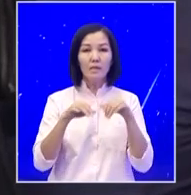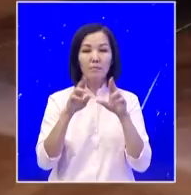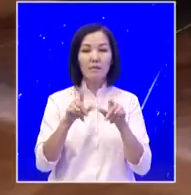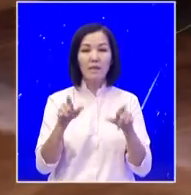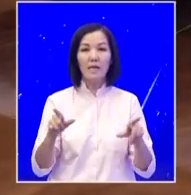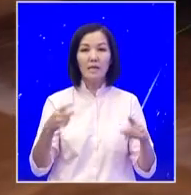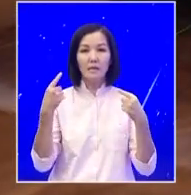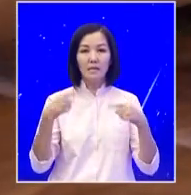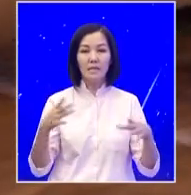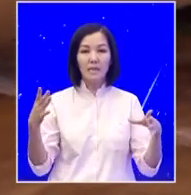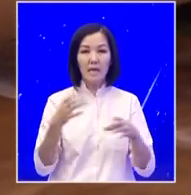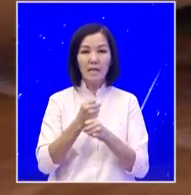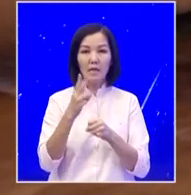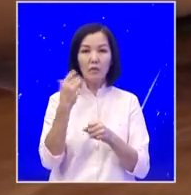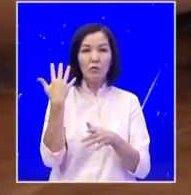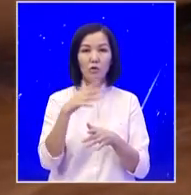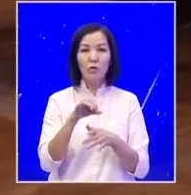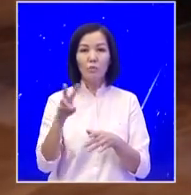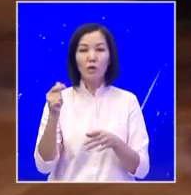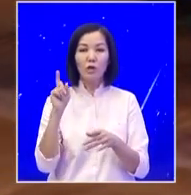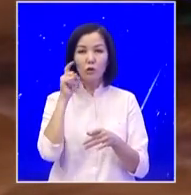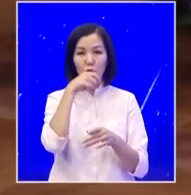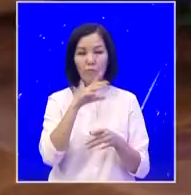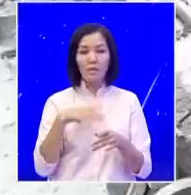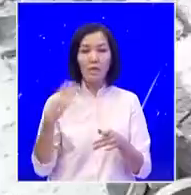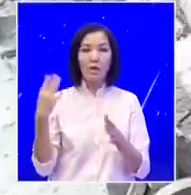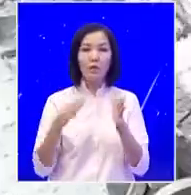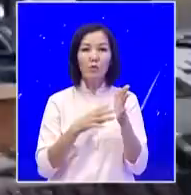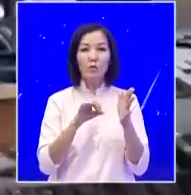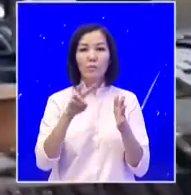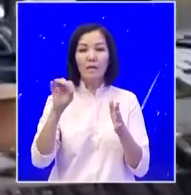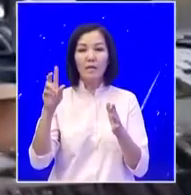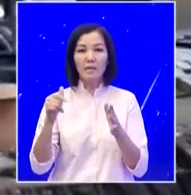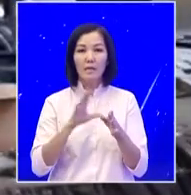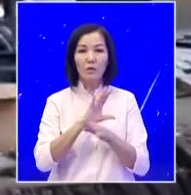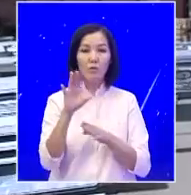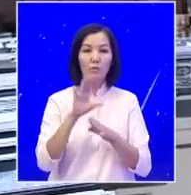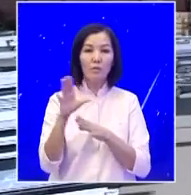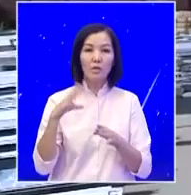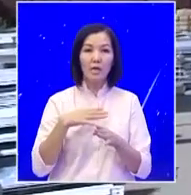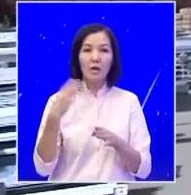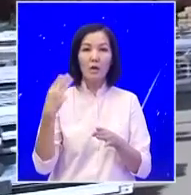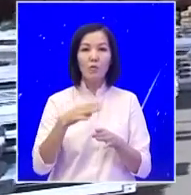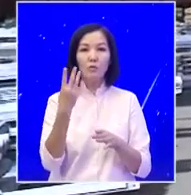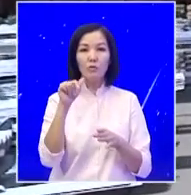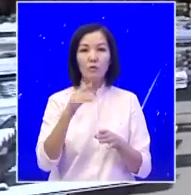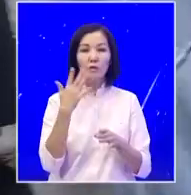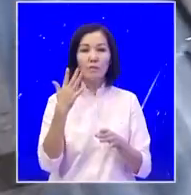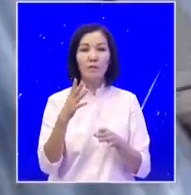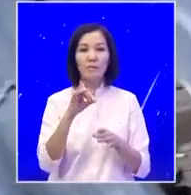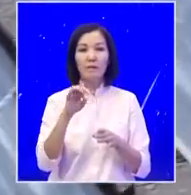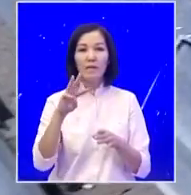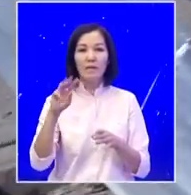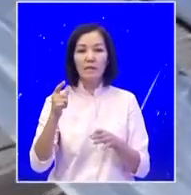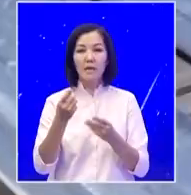миллион теңге қаражат үнемделеді. Шаһарда 8 ай ішінде 49 миллиард теңгенің өнімі шығарылған, 34,5 миллиард инвестиция